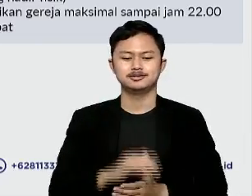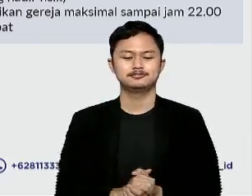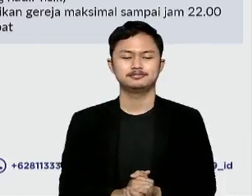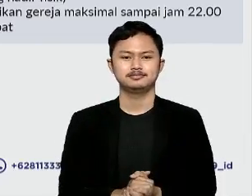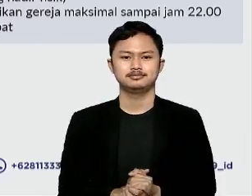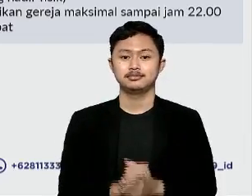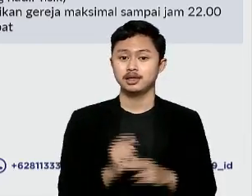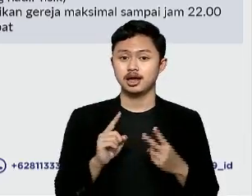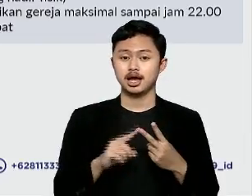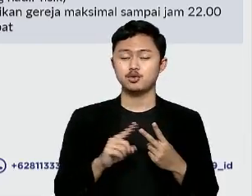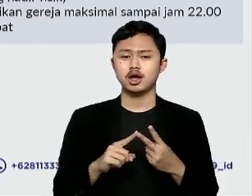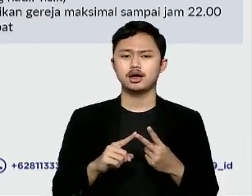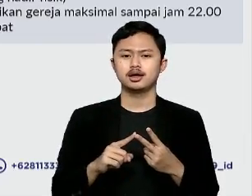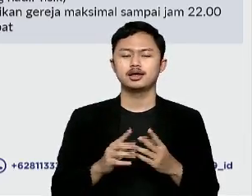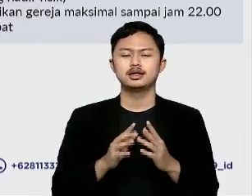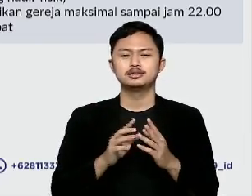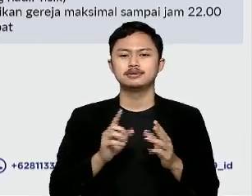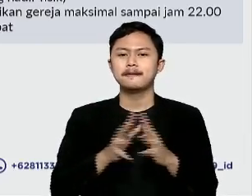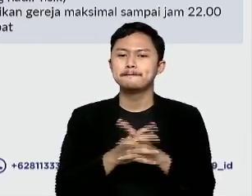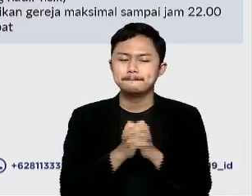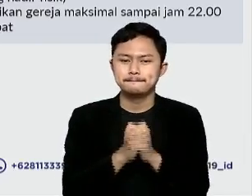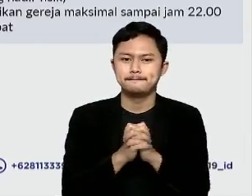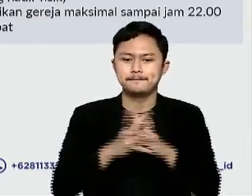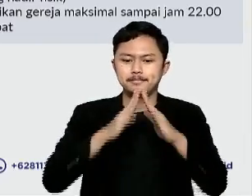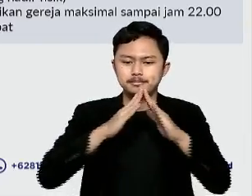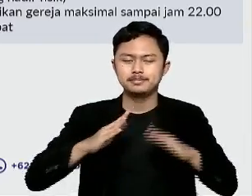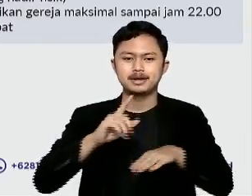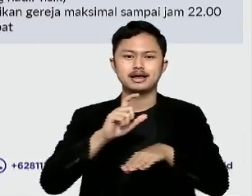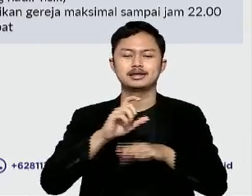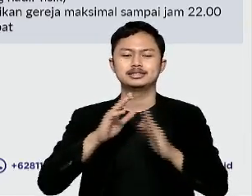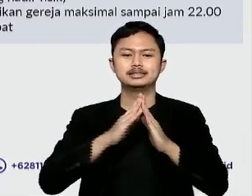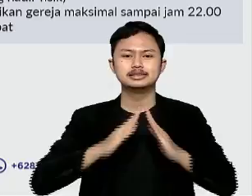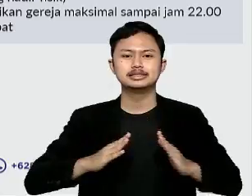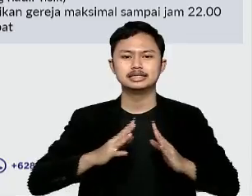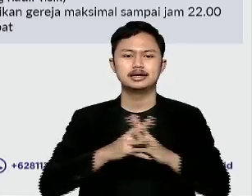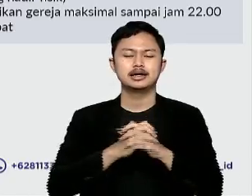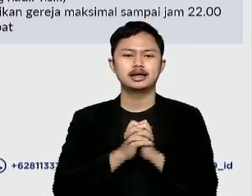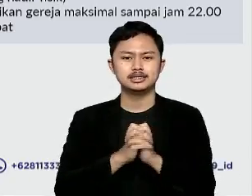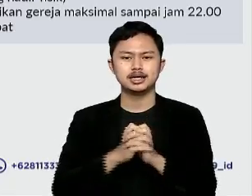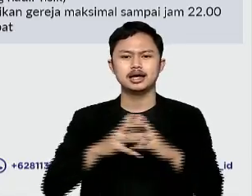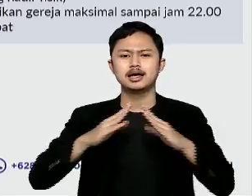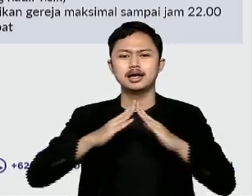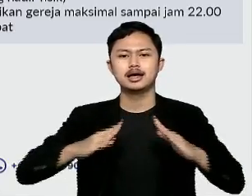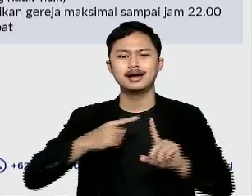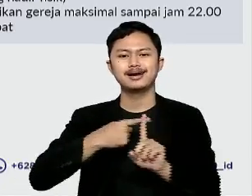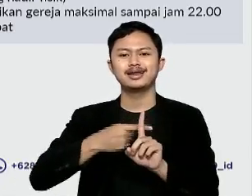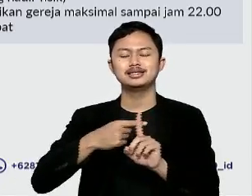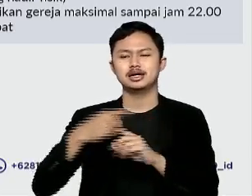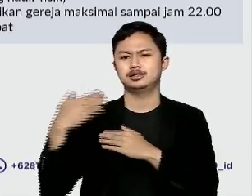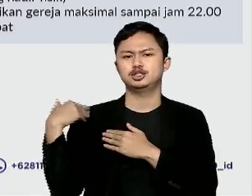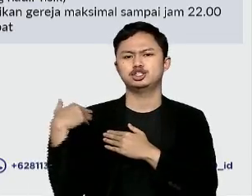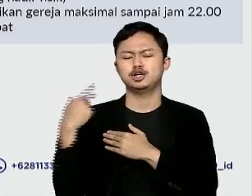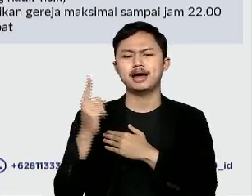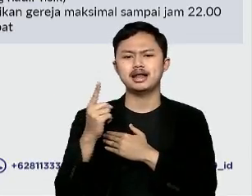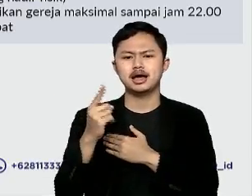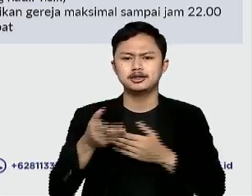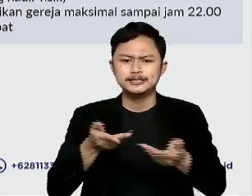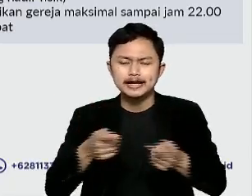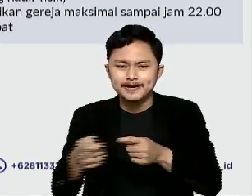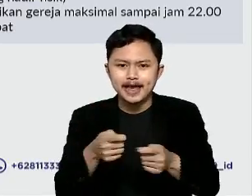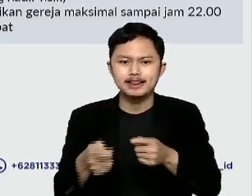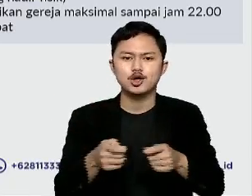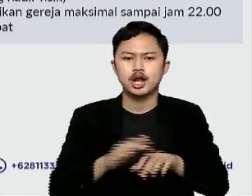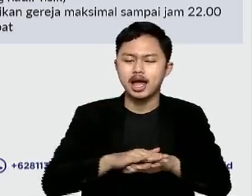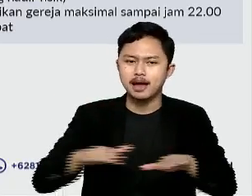kedua, yaitu peran gereja mewadahi ibadah yang aman dengan tata cara ibadah yang aman serta fasilitas